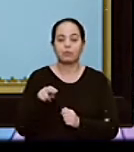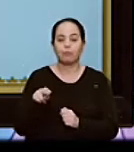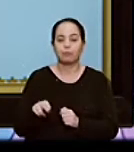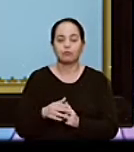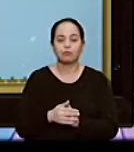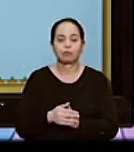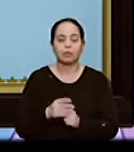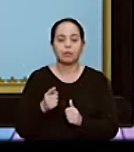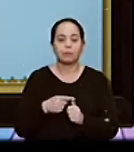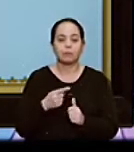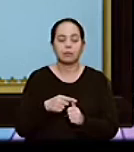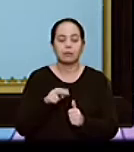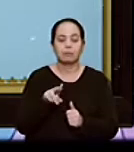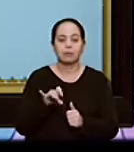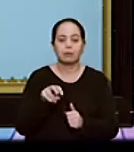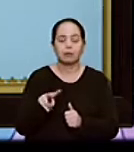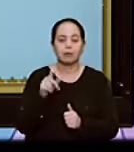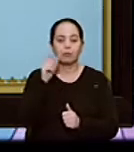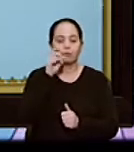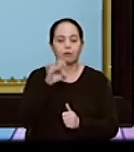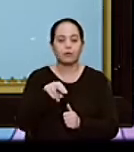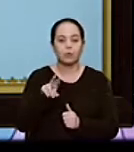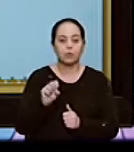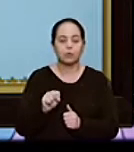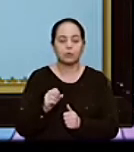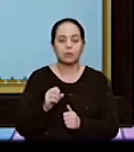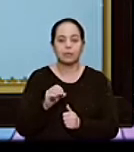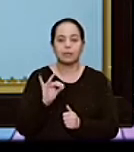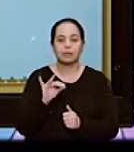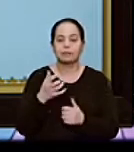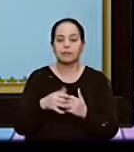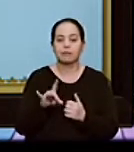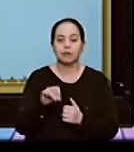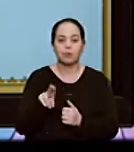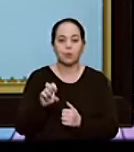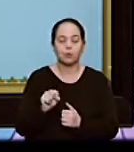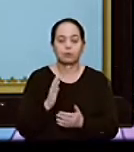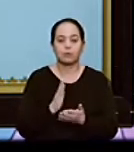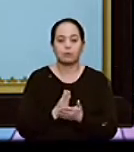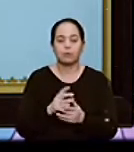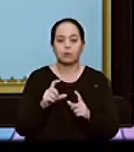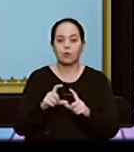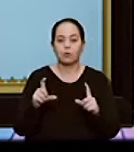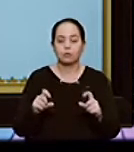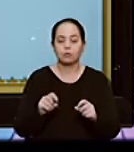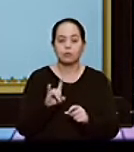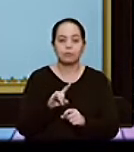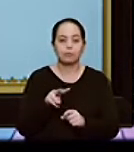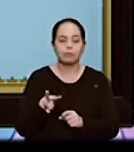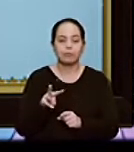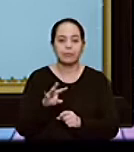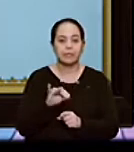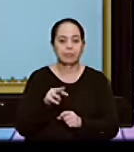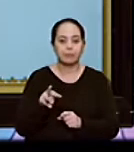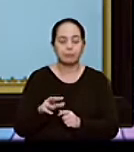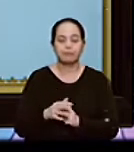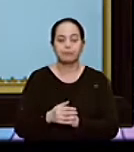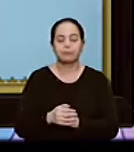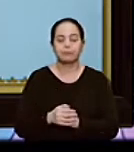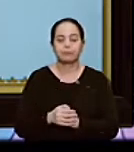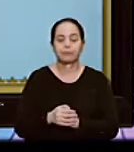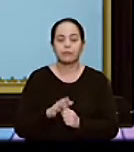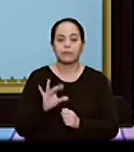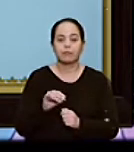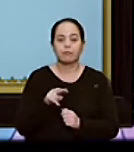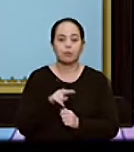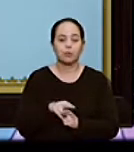имена прилагательные мужского рода и среднего рода имеют окончание «ым» или «им». И в